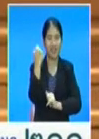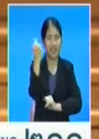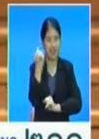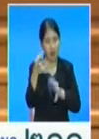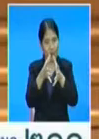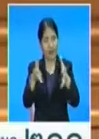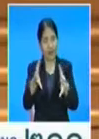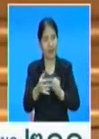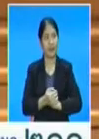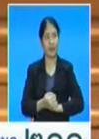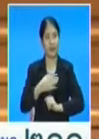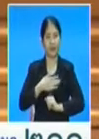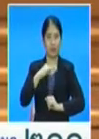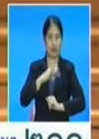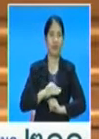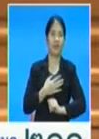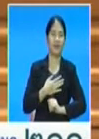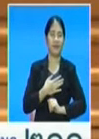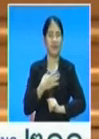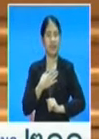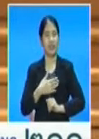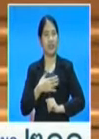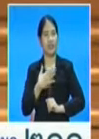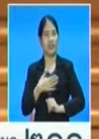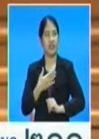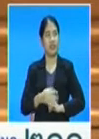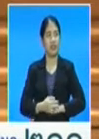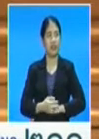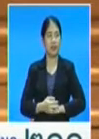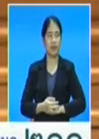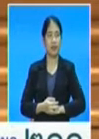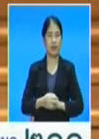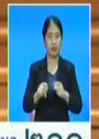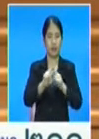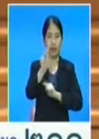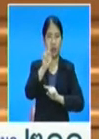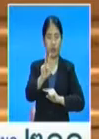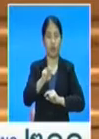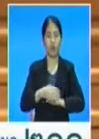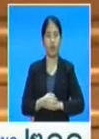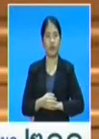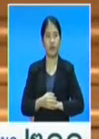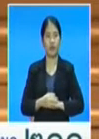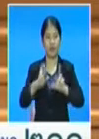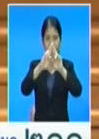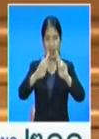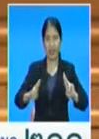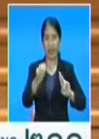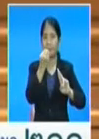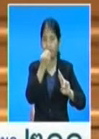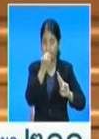ความภูมิใจที่สองครับเป็นเมืองที่มีอาหารริมถนนอร่อยที่สุดในโลก